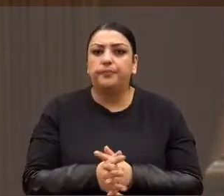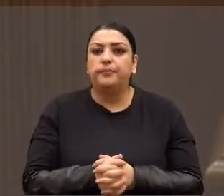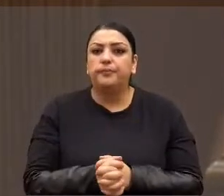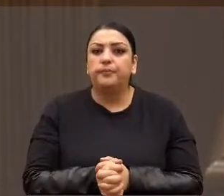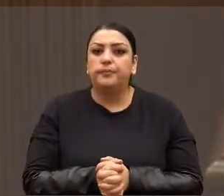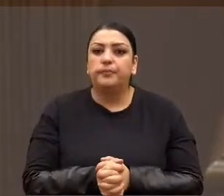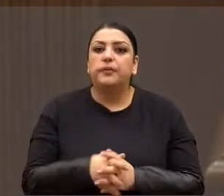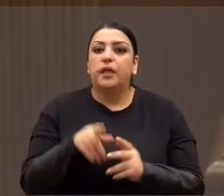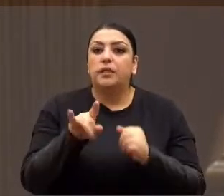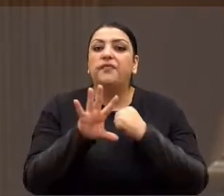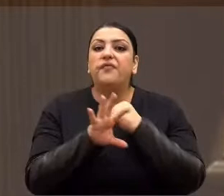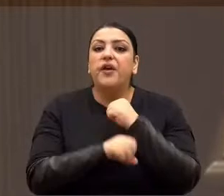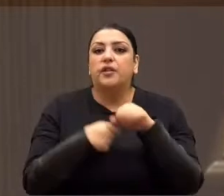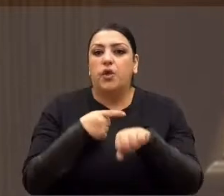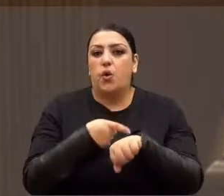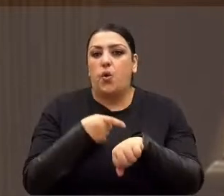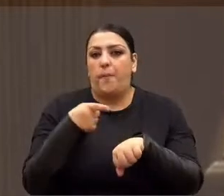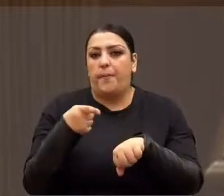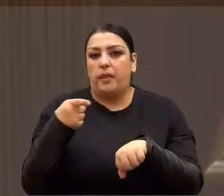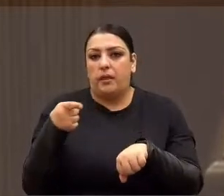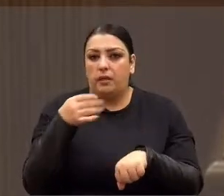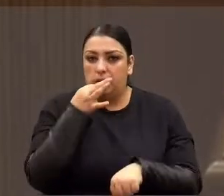վերջի րոպեին,